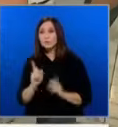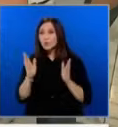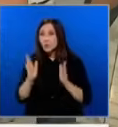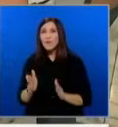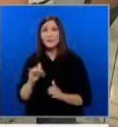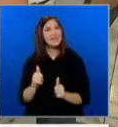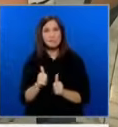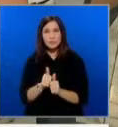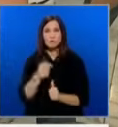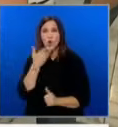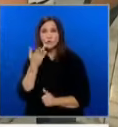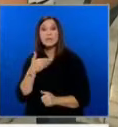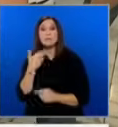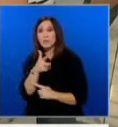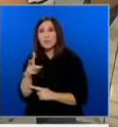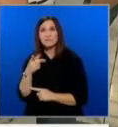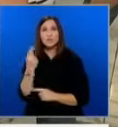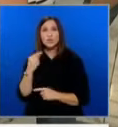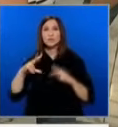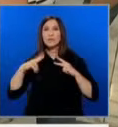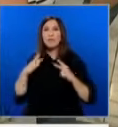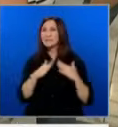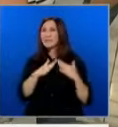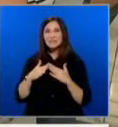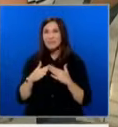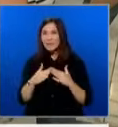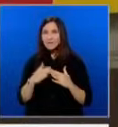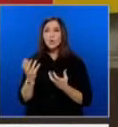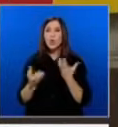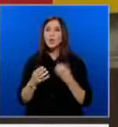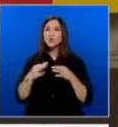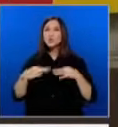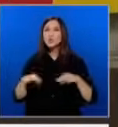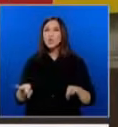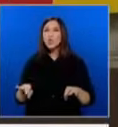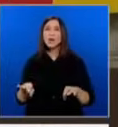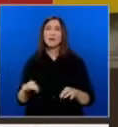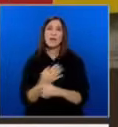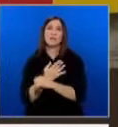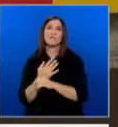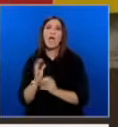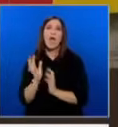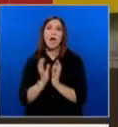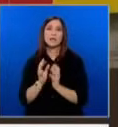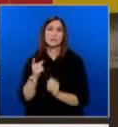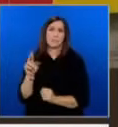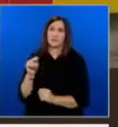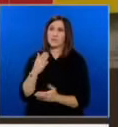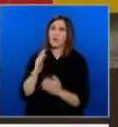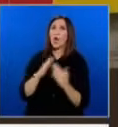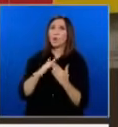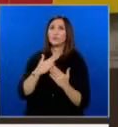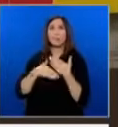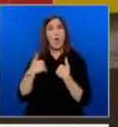Той разказа пред камерата ни, че вчера сутринта негови съседи горили сухи треви и храсти. Ми вика, комши, бъде спокоен, и аз съм тук,